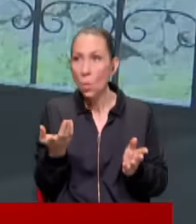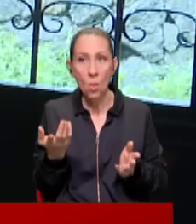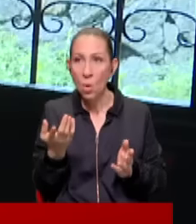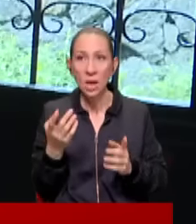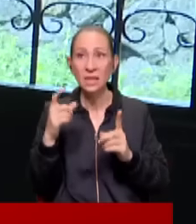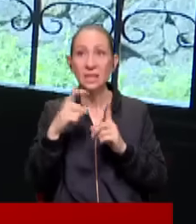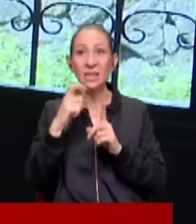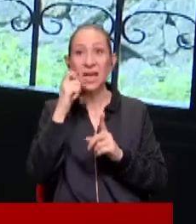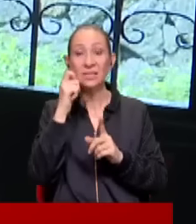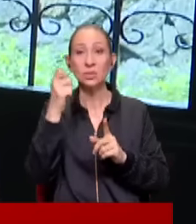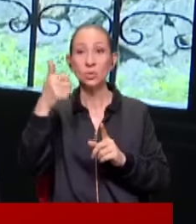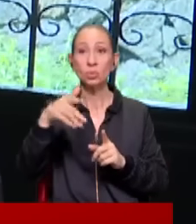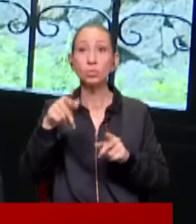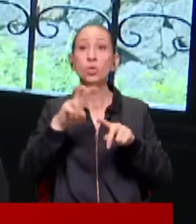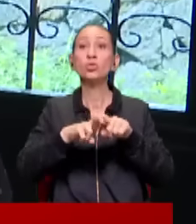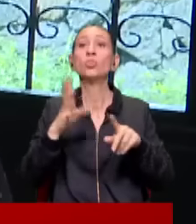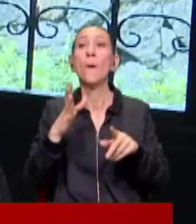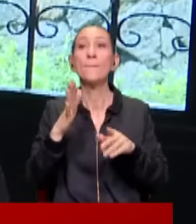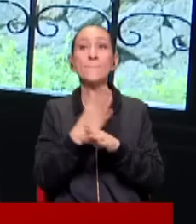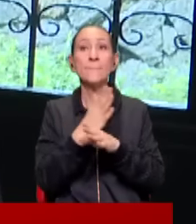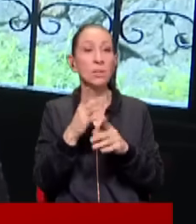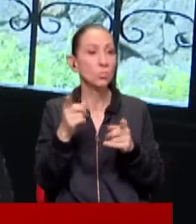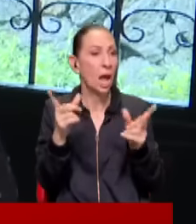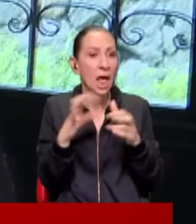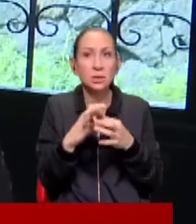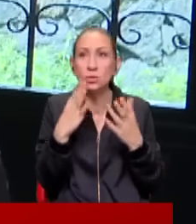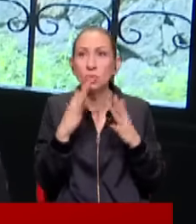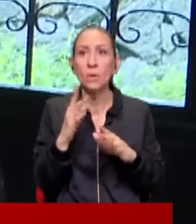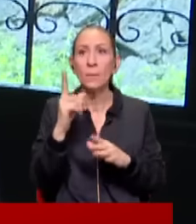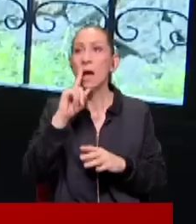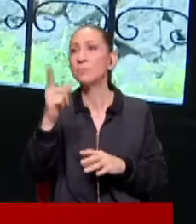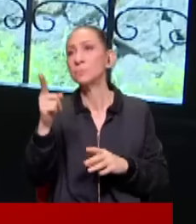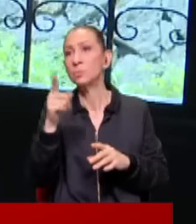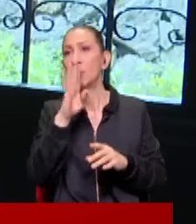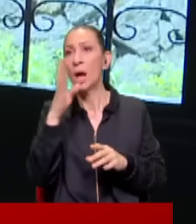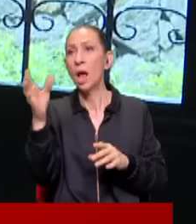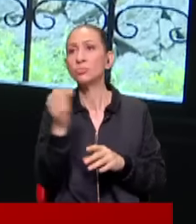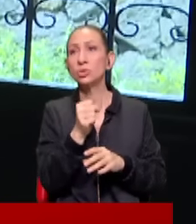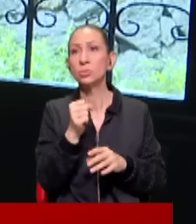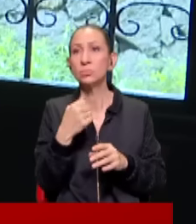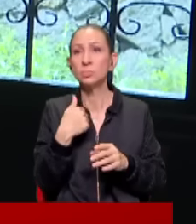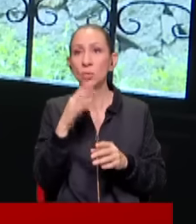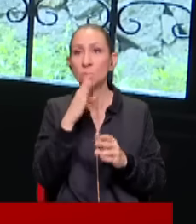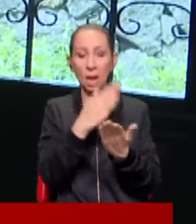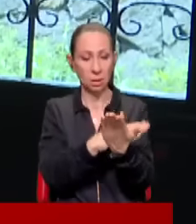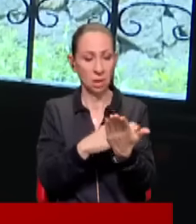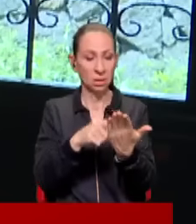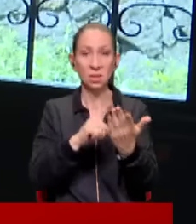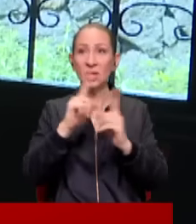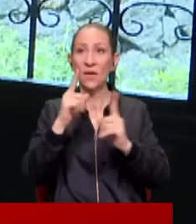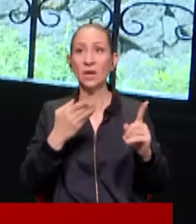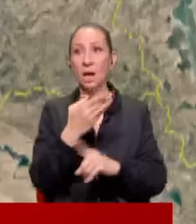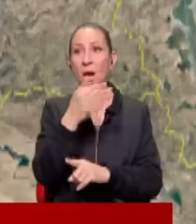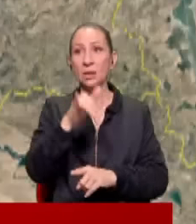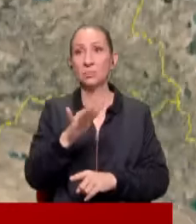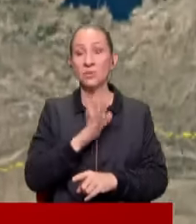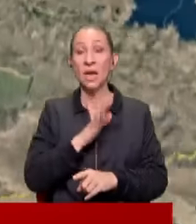atadığı yönetici ne burada oturuyor ne bir mal sahibi, burayla bir alakası yok. Birini gönderip o kağıdı buradan almış. Çünkü biz o kağıt üzerinden dava açma hakkımız